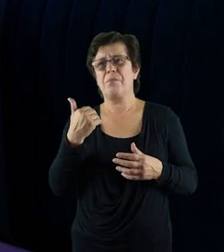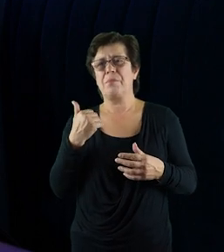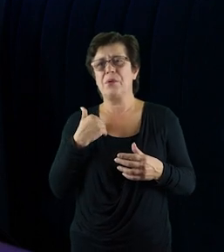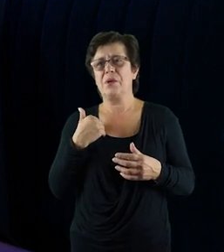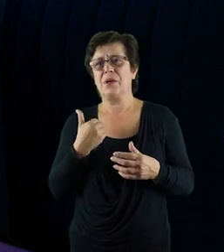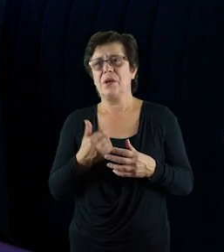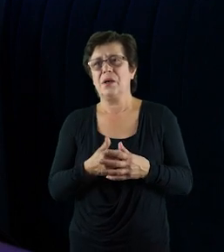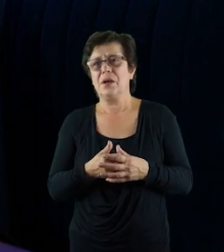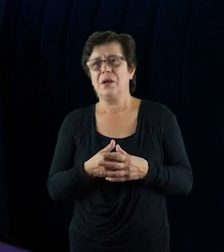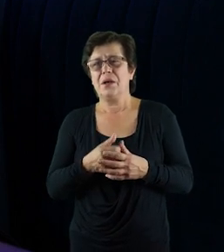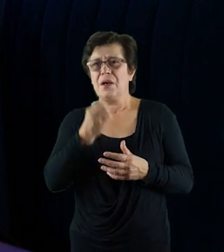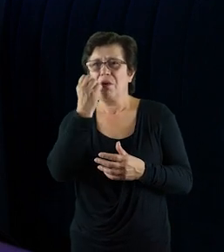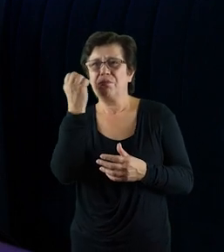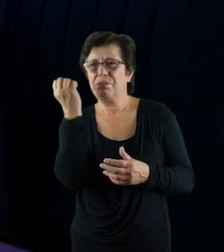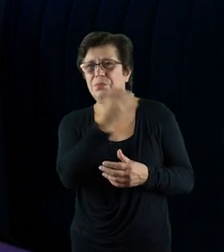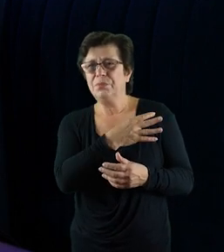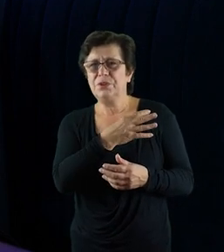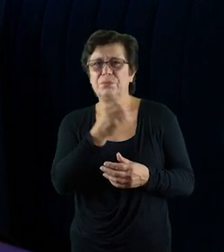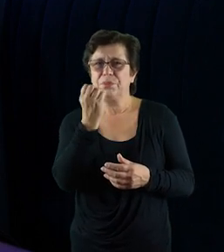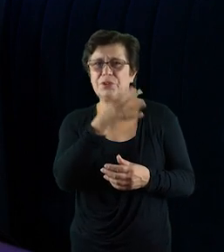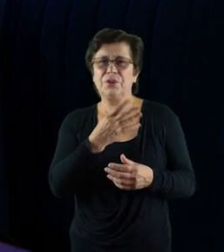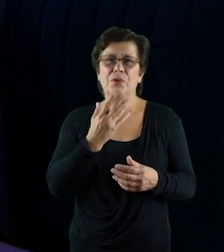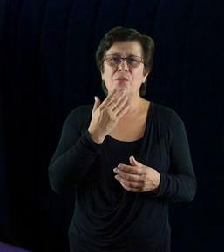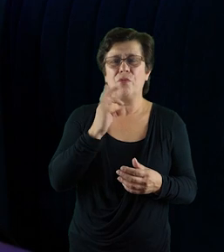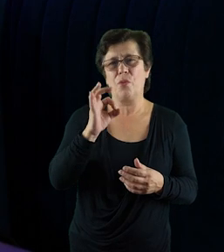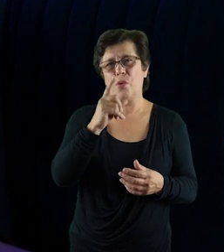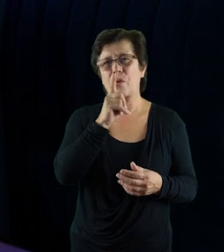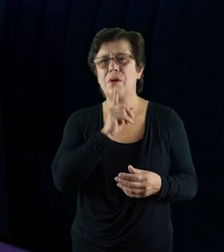takim wulgarnie ateistycznym tonie